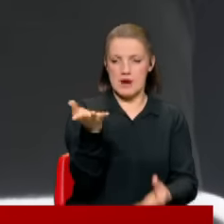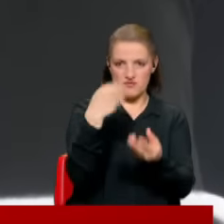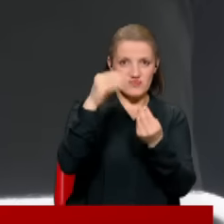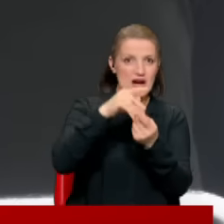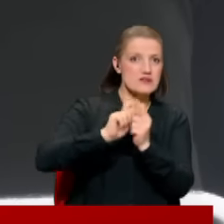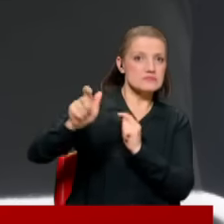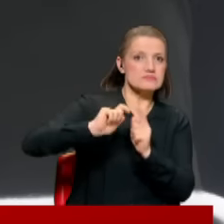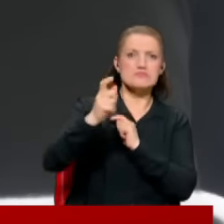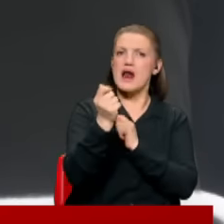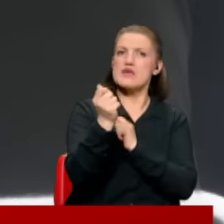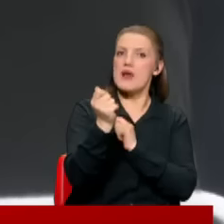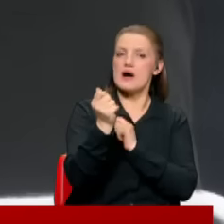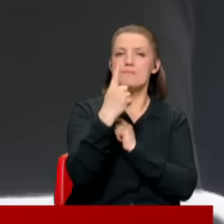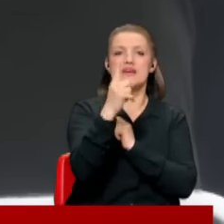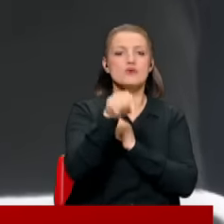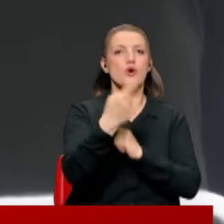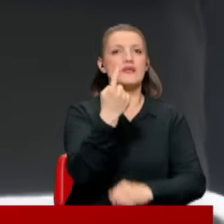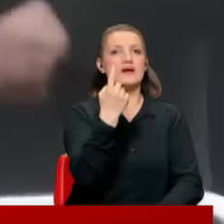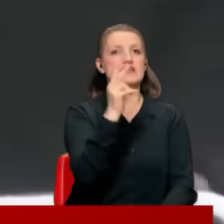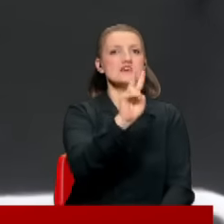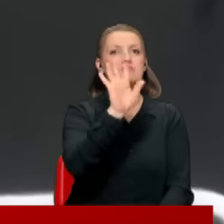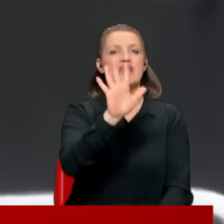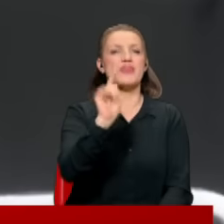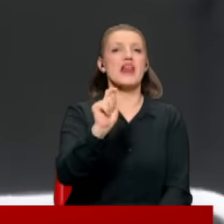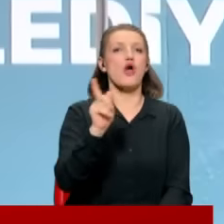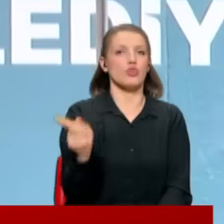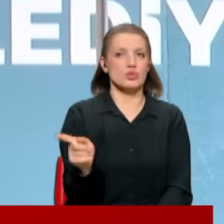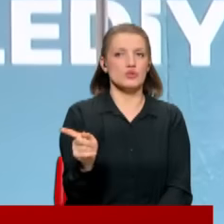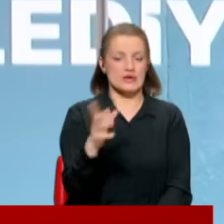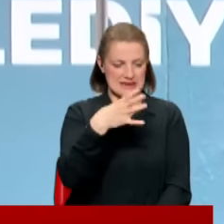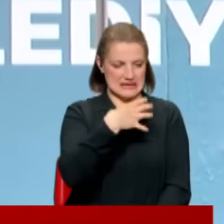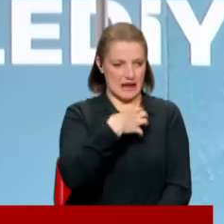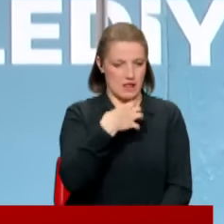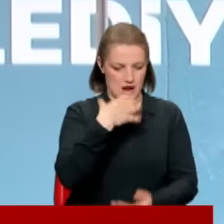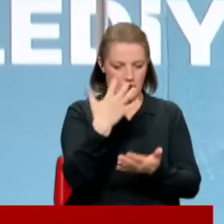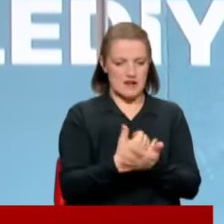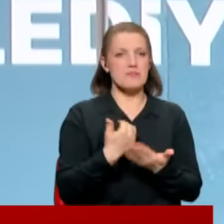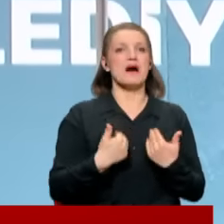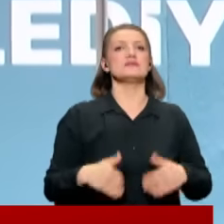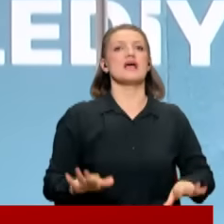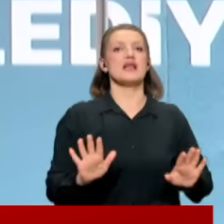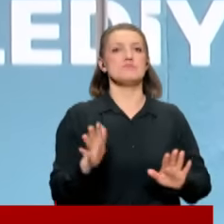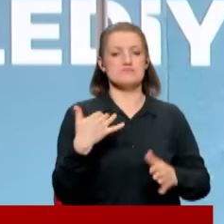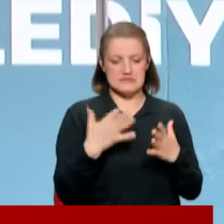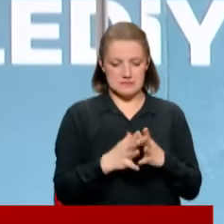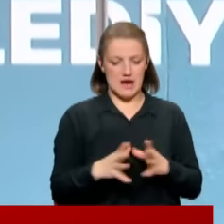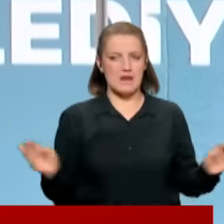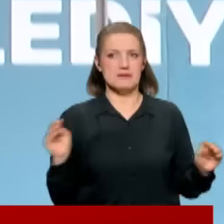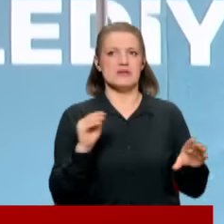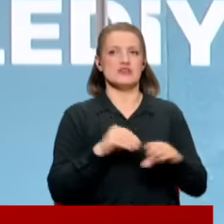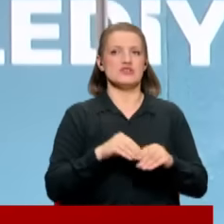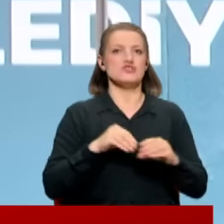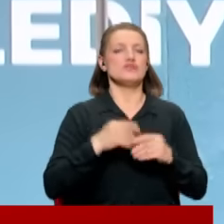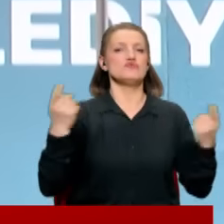faize verdiğiniz para ne kadar? 1.25 trilyon lira. Kendileri kazanmak değil, bize kaybettirmek